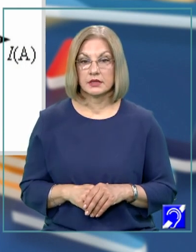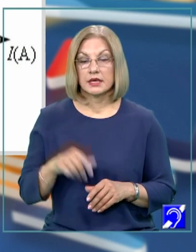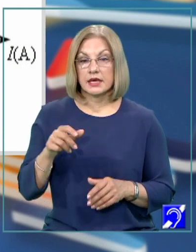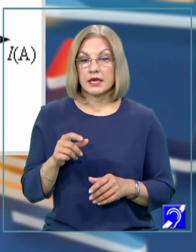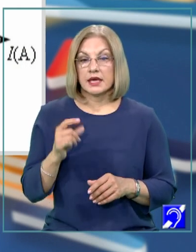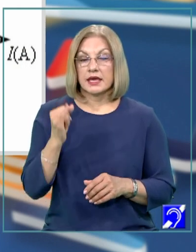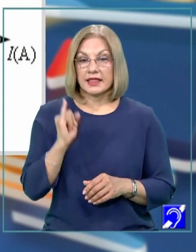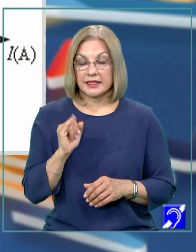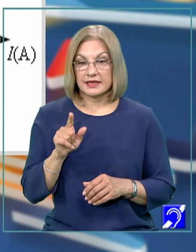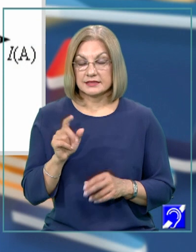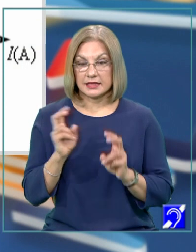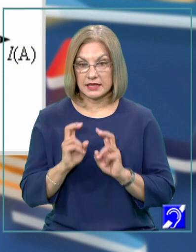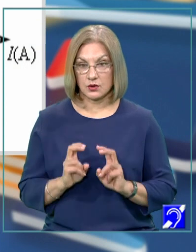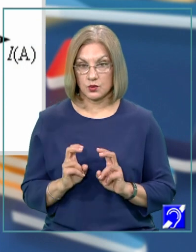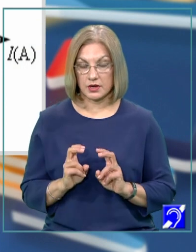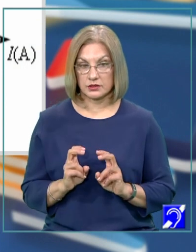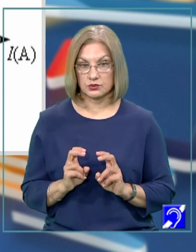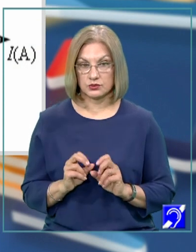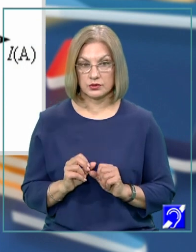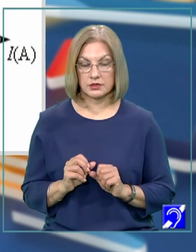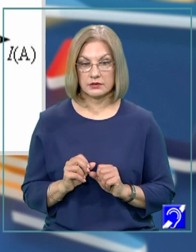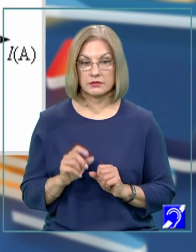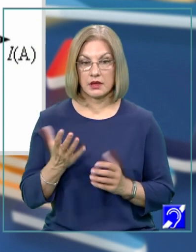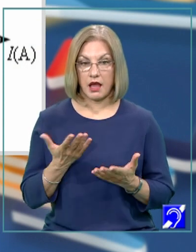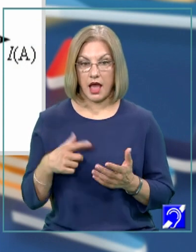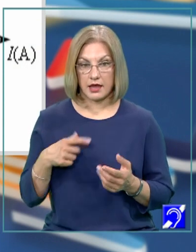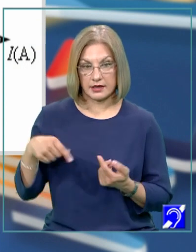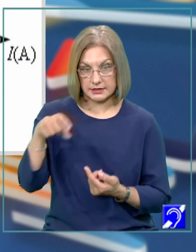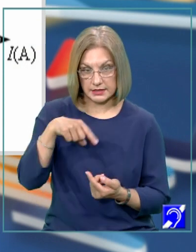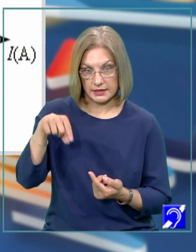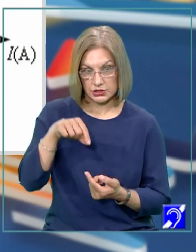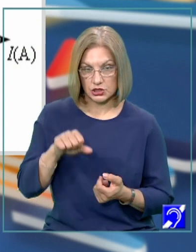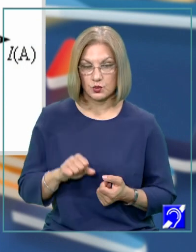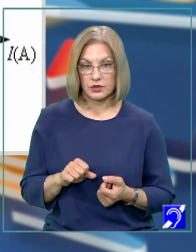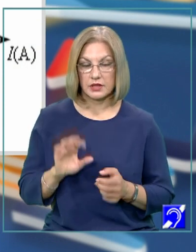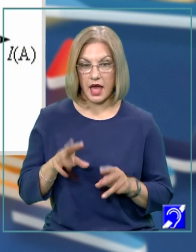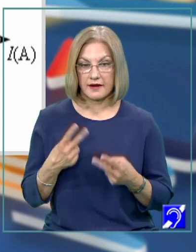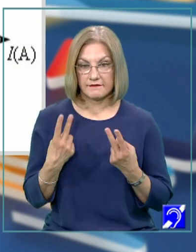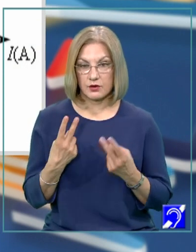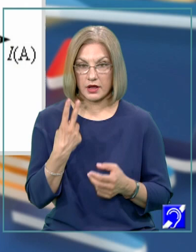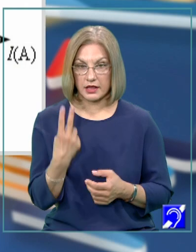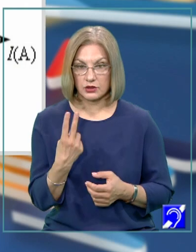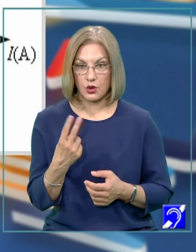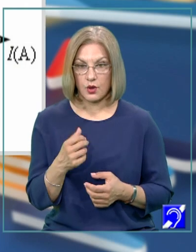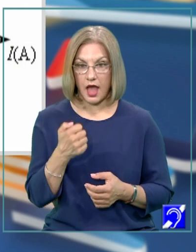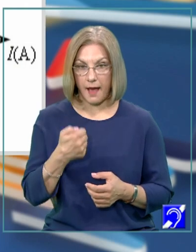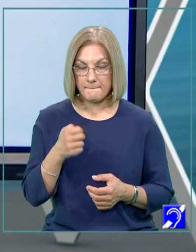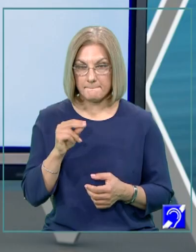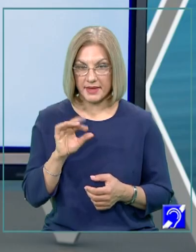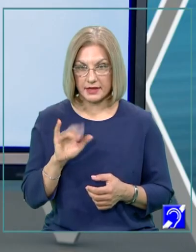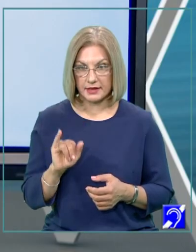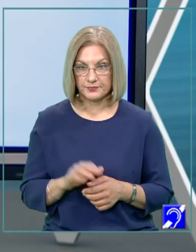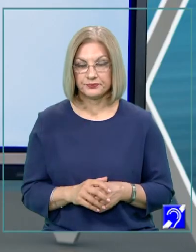intensitatea curentului ce străbate circuitul are valoarea de 2 amperi în